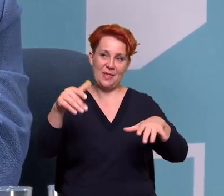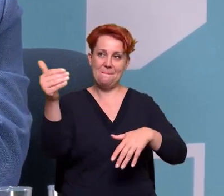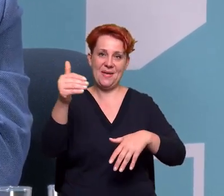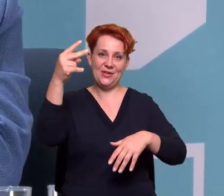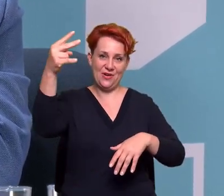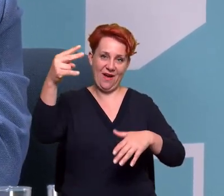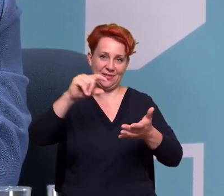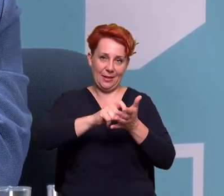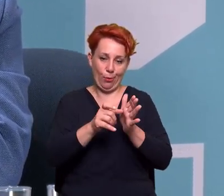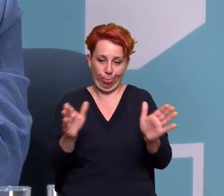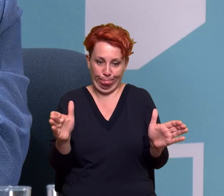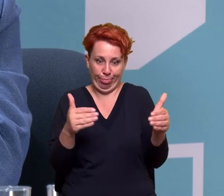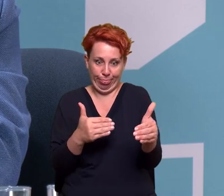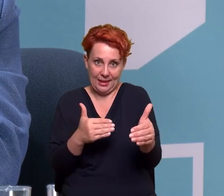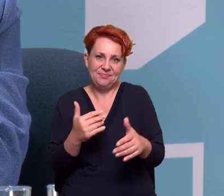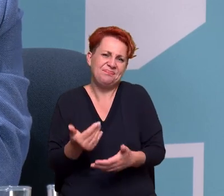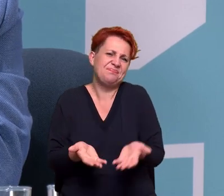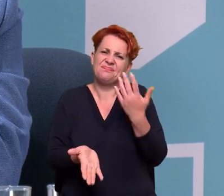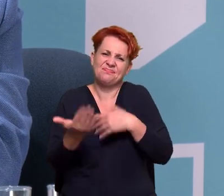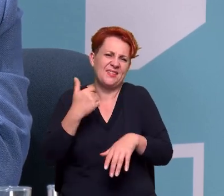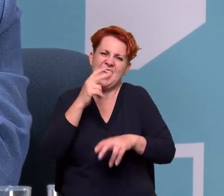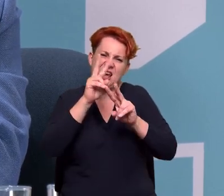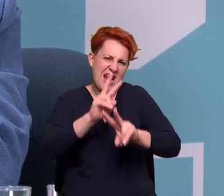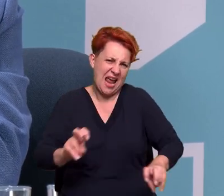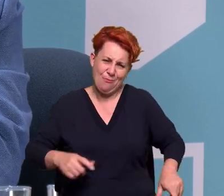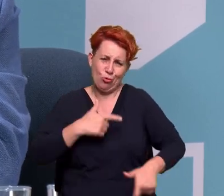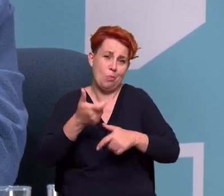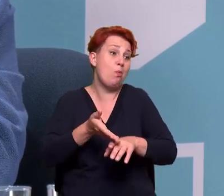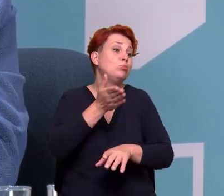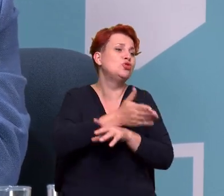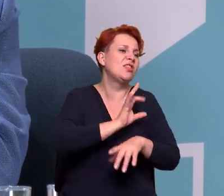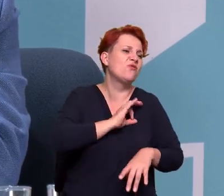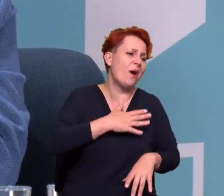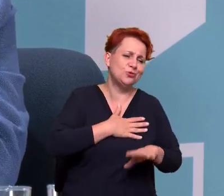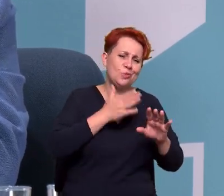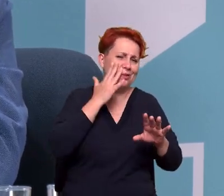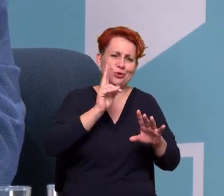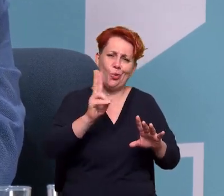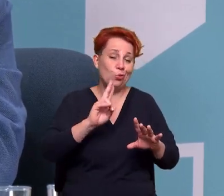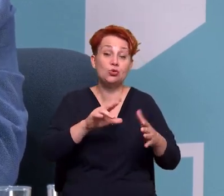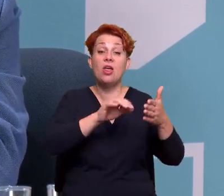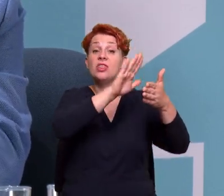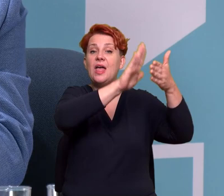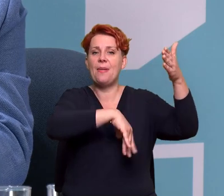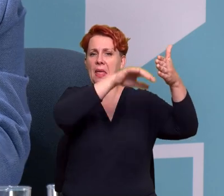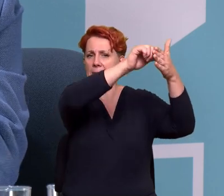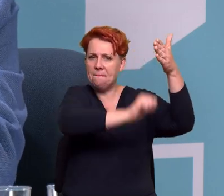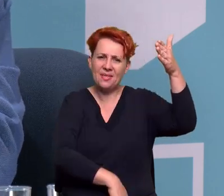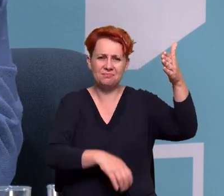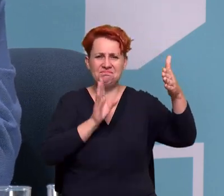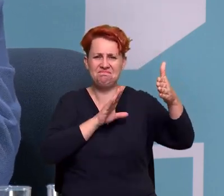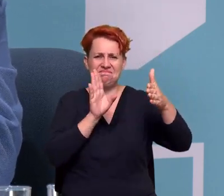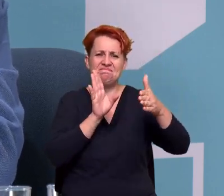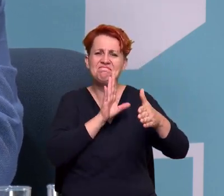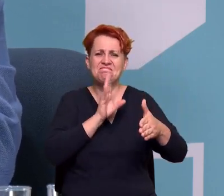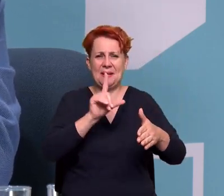I robiłem tam remont, gdzieś zdarłem tapetę po poprzednich mieszkańcach. To było bardzo dziwne. To była taka zwykła PRL-owska